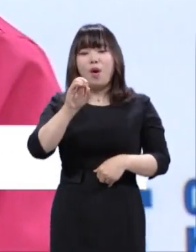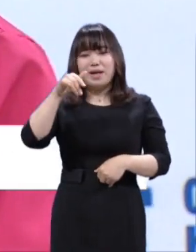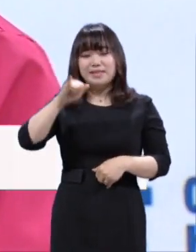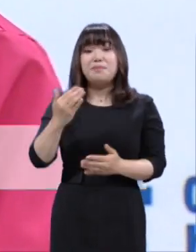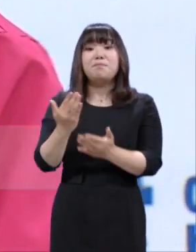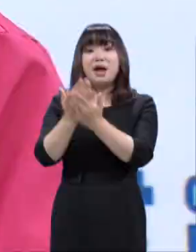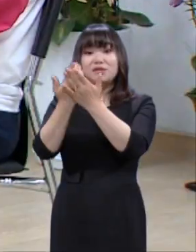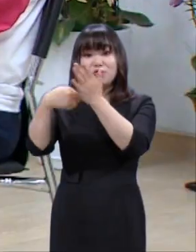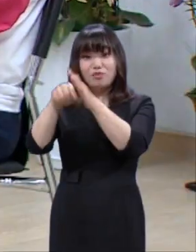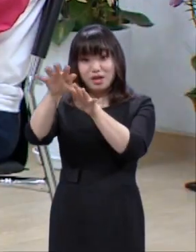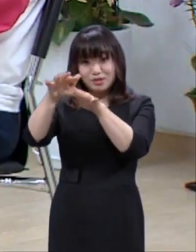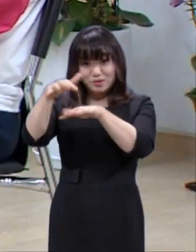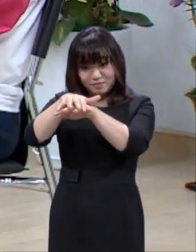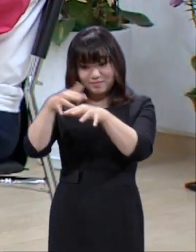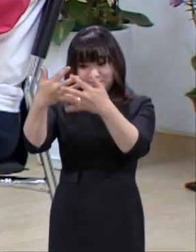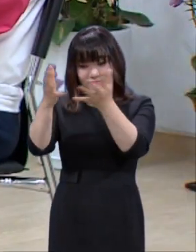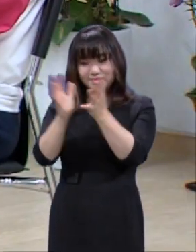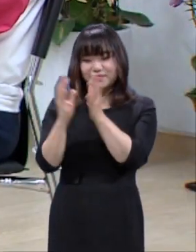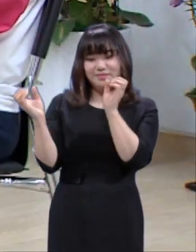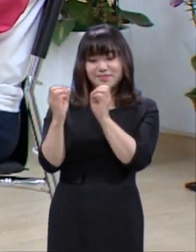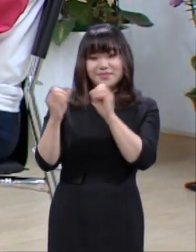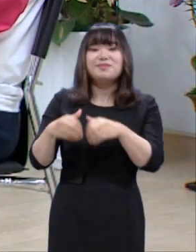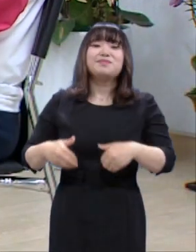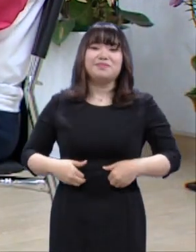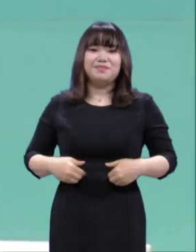광진발전소통위원회 구성 등을 내걸고 있습니다.